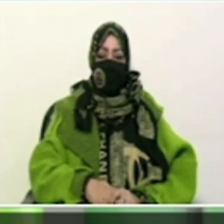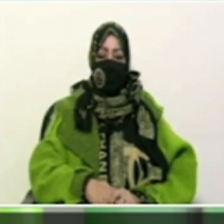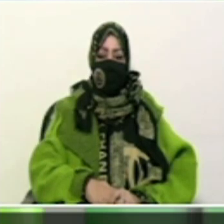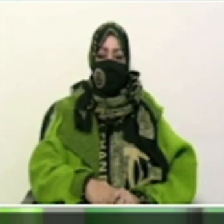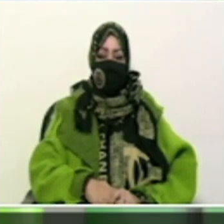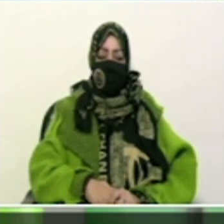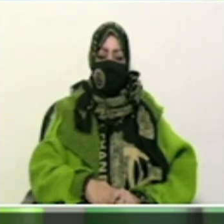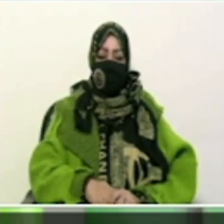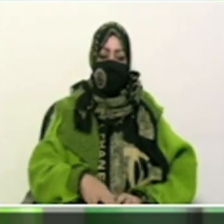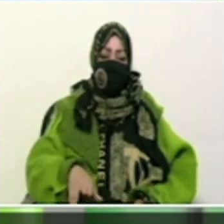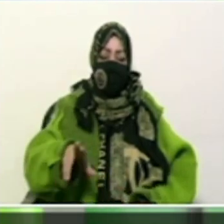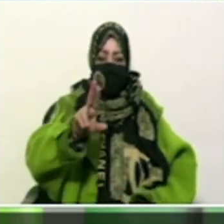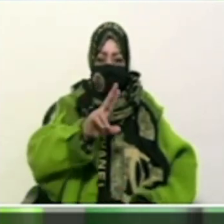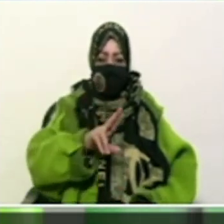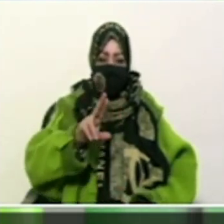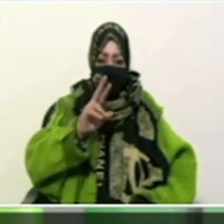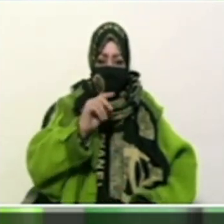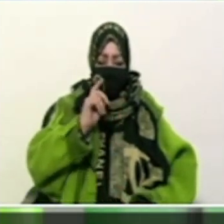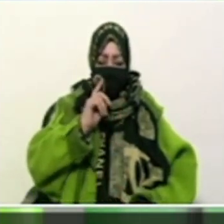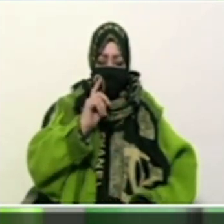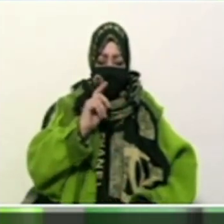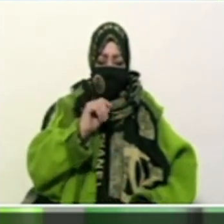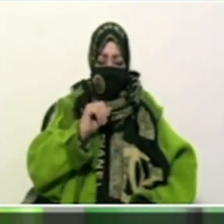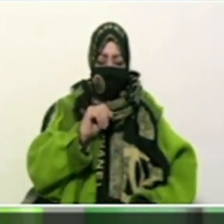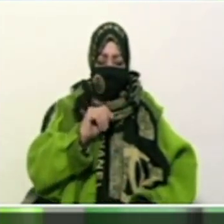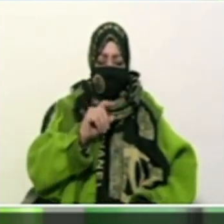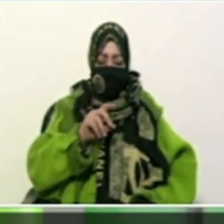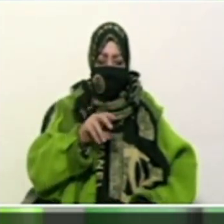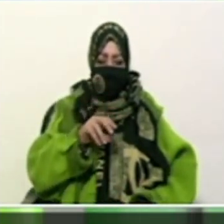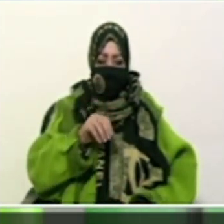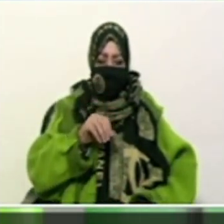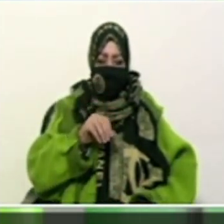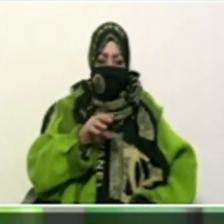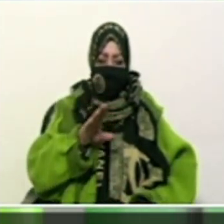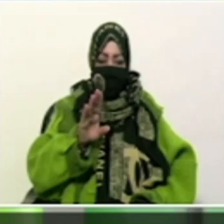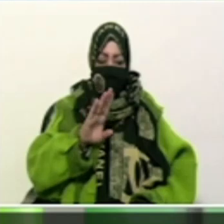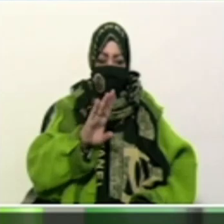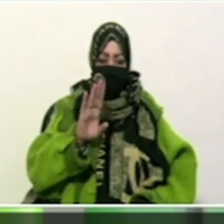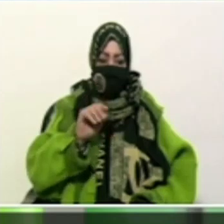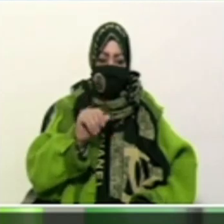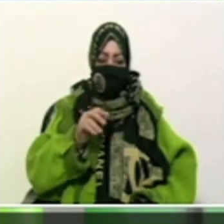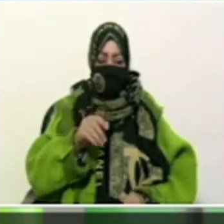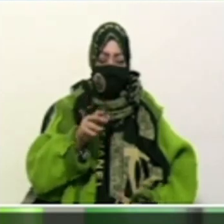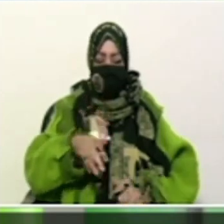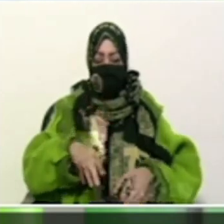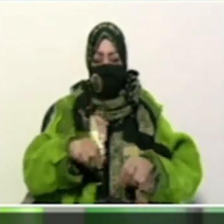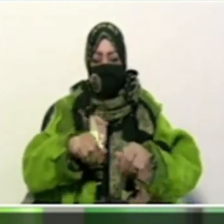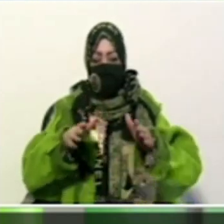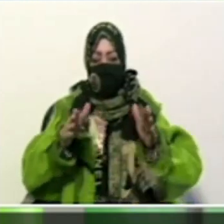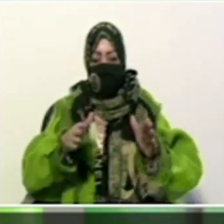ولازم تقول المذكورين يعني يورد كلالة، يعني ما عنديش صغار لا أولاد ولا بنات.